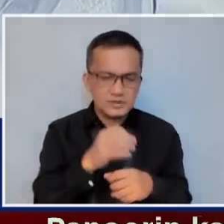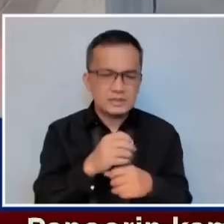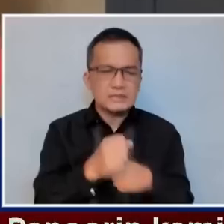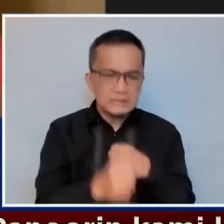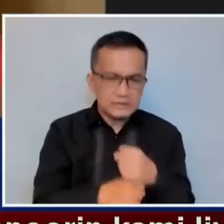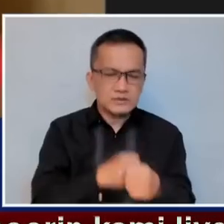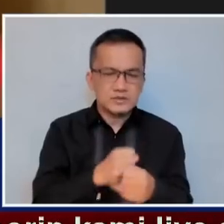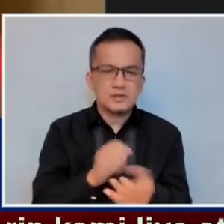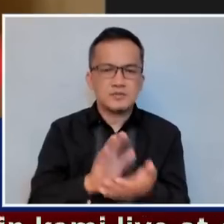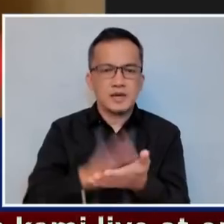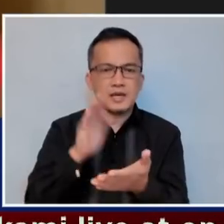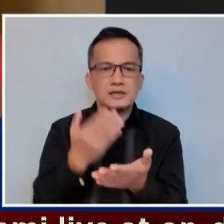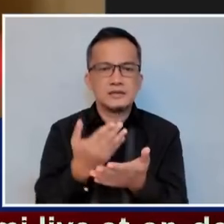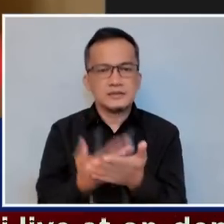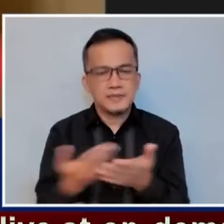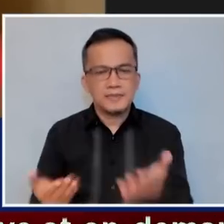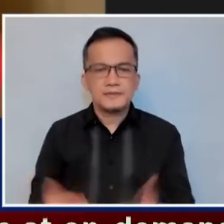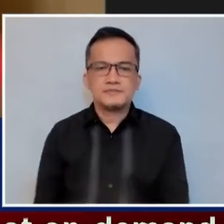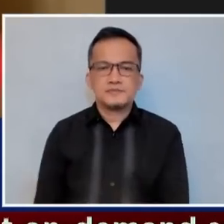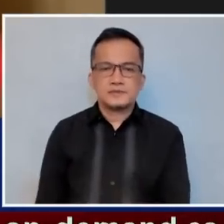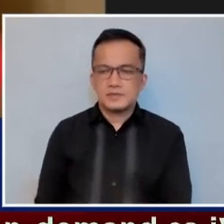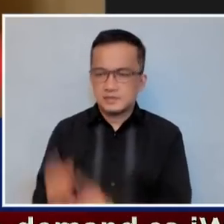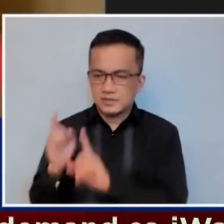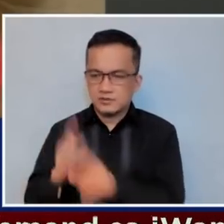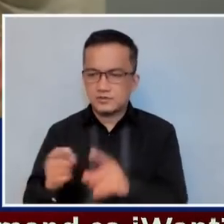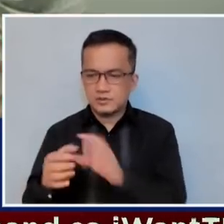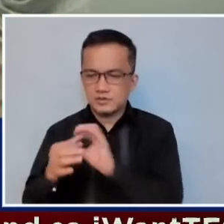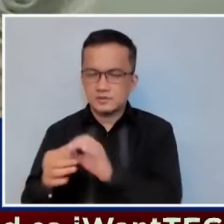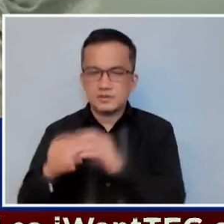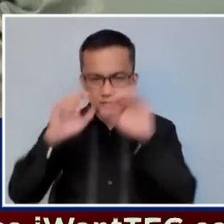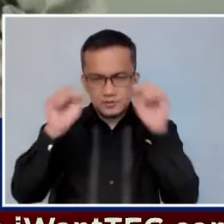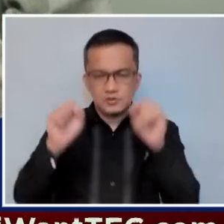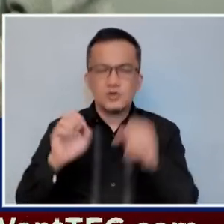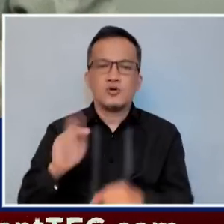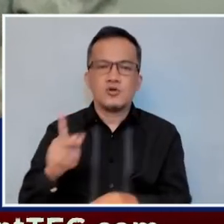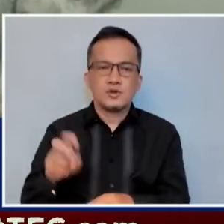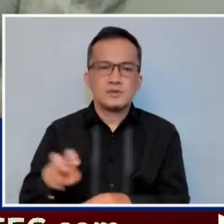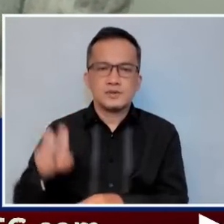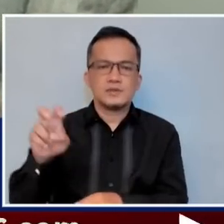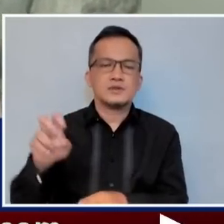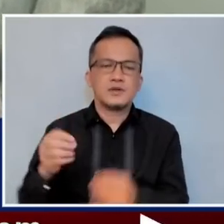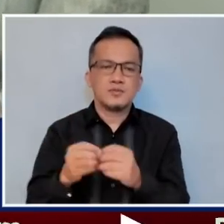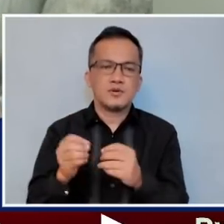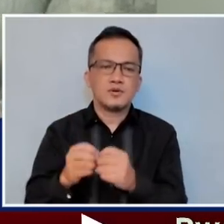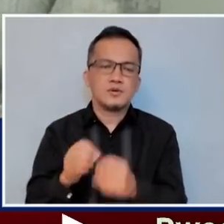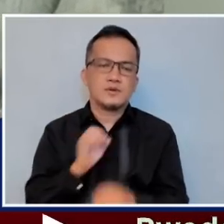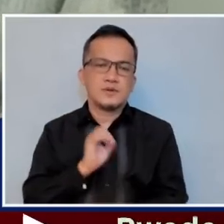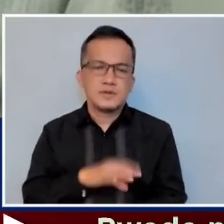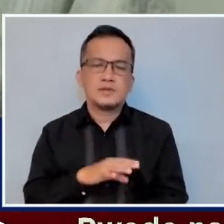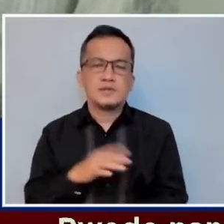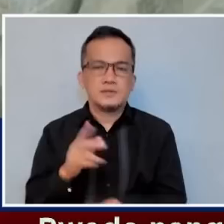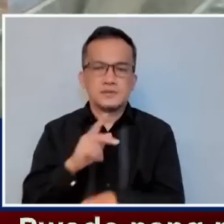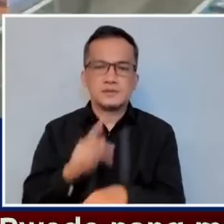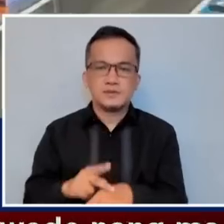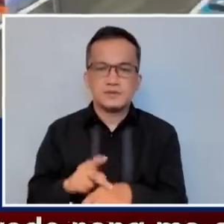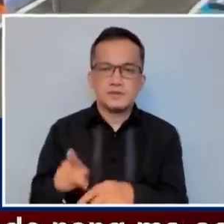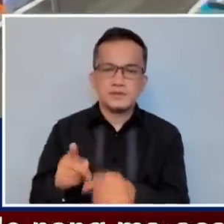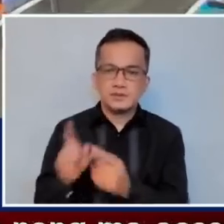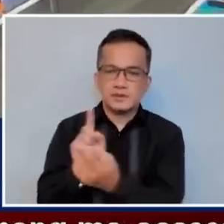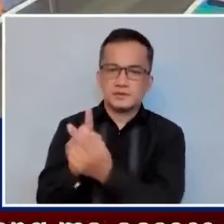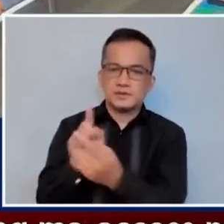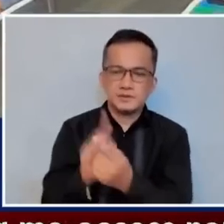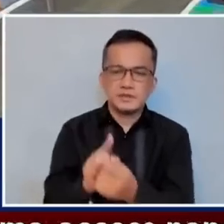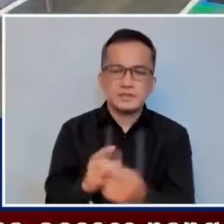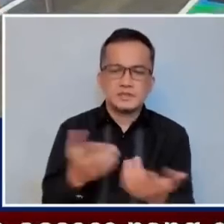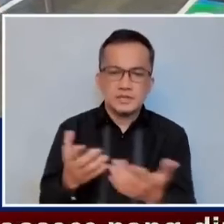bilihin. Sagot naman ng mga kakampi ng Pangulo, okay lang ang biyahe dahil mas may mapapala ang bayan sa mga informal meetings kung saan